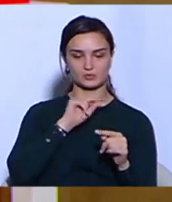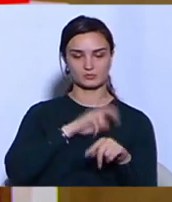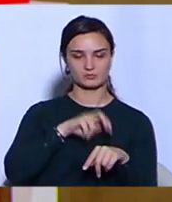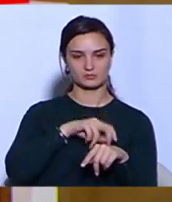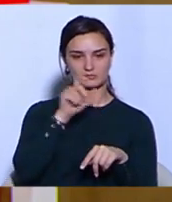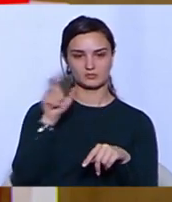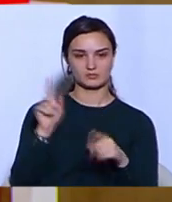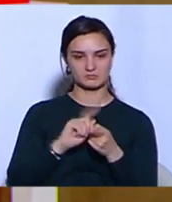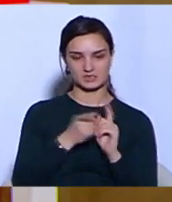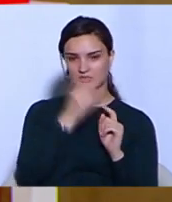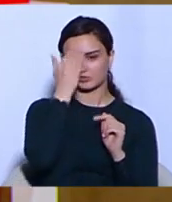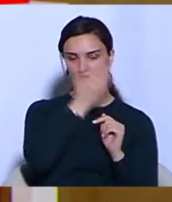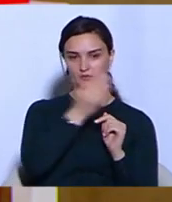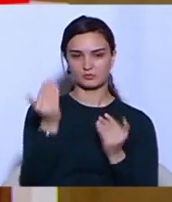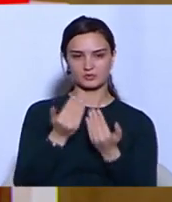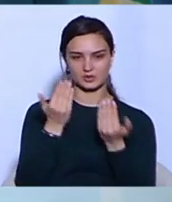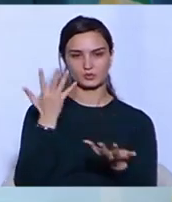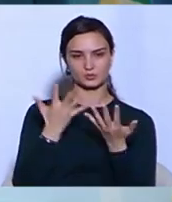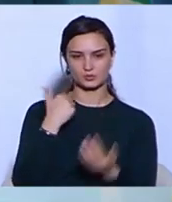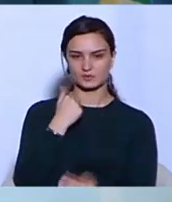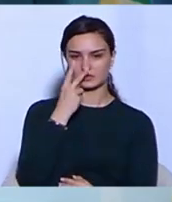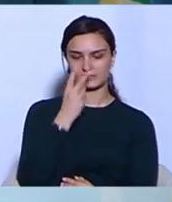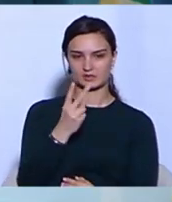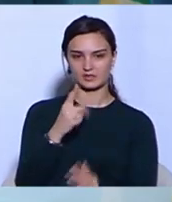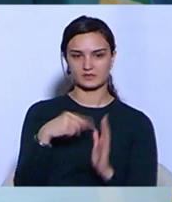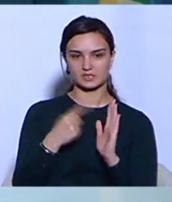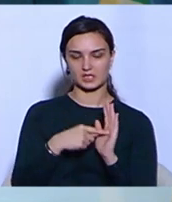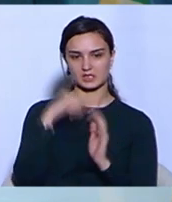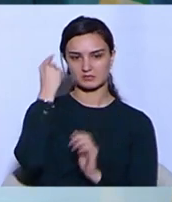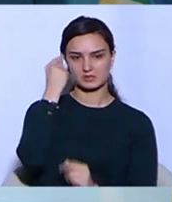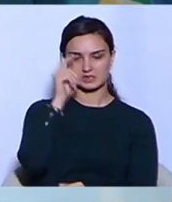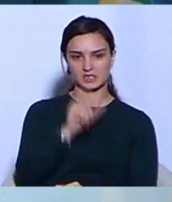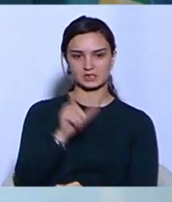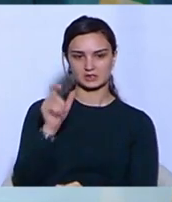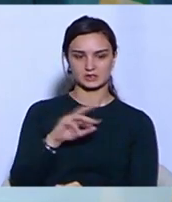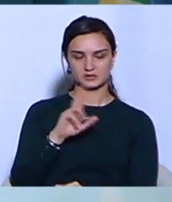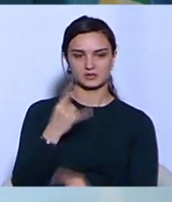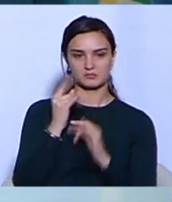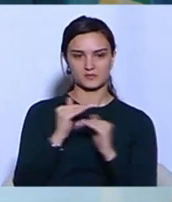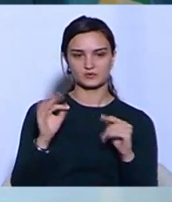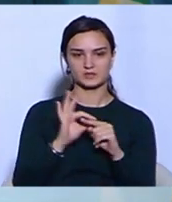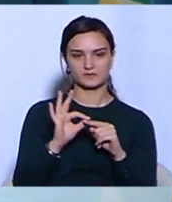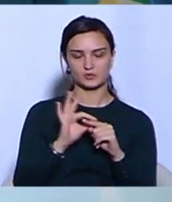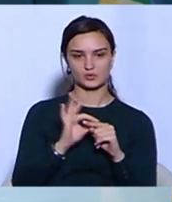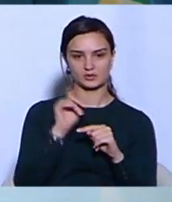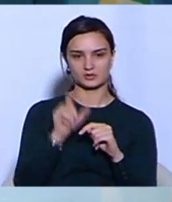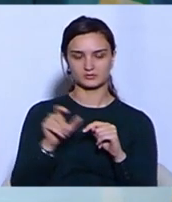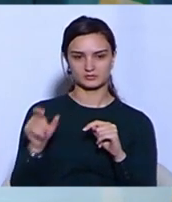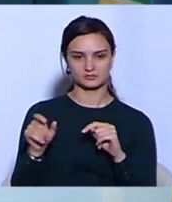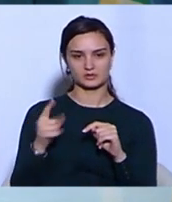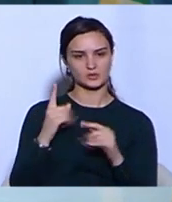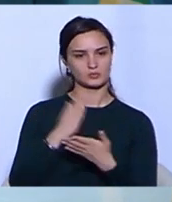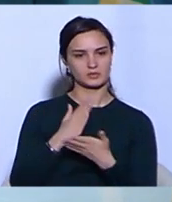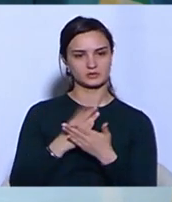არამედ საზოგადოებისგან. თუ ჩვენ დავინახავთ საკითხს ფსიქიატრიის და ბავშვთა ნევროლოგიის ჭრილში, რატომ